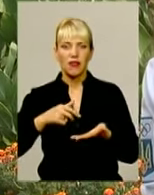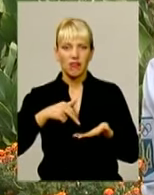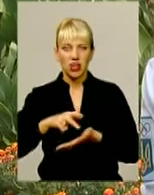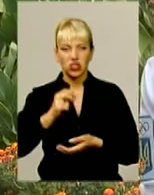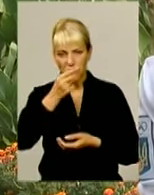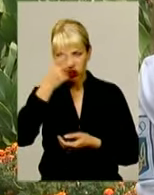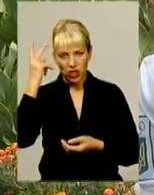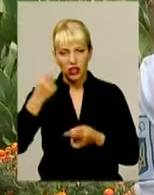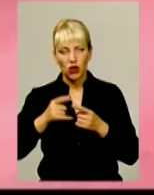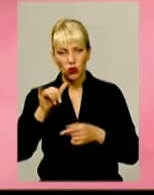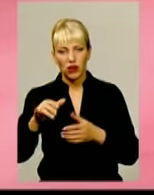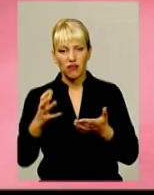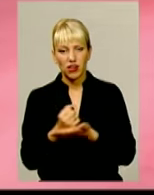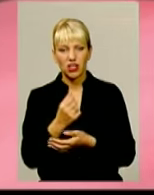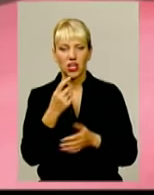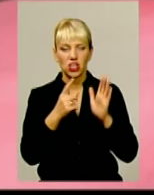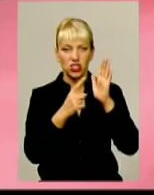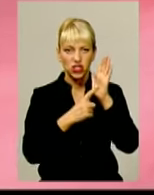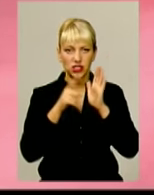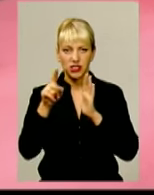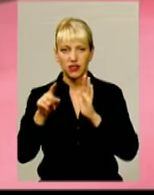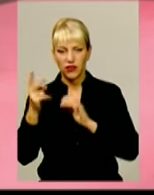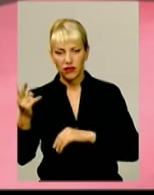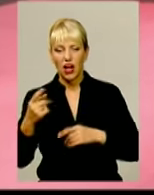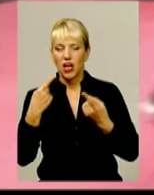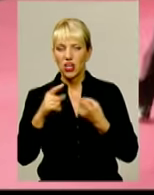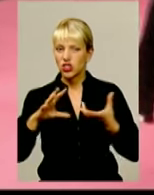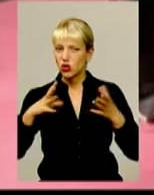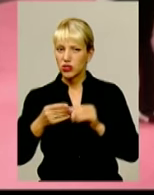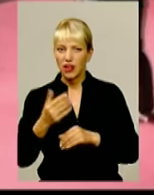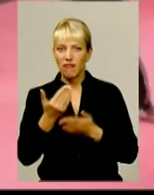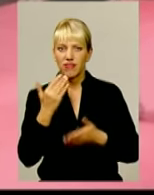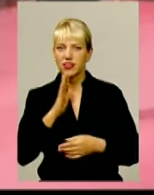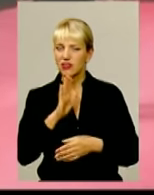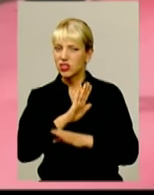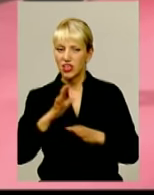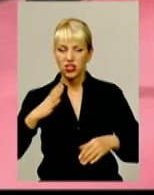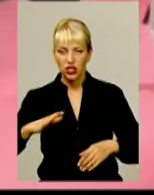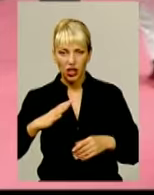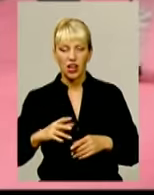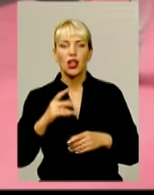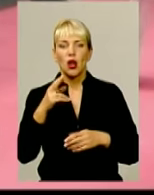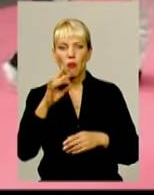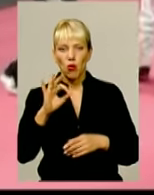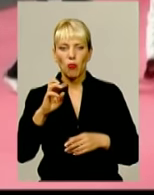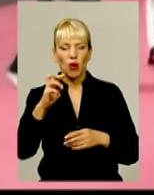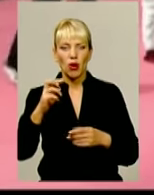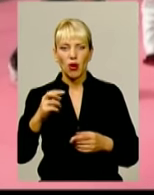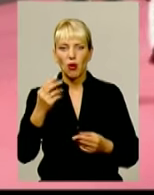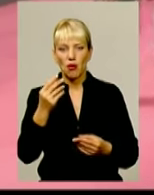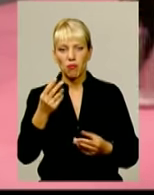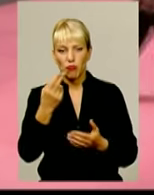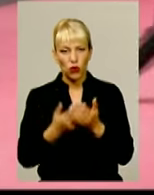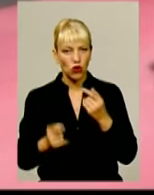я в неї виграла 6-2. Іншого результату від Софії не чекали, програш не в її стилі. Як свідчення, неодноразові перемоги на